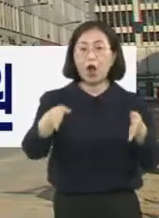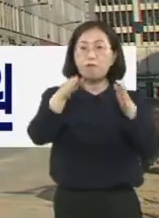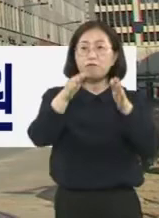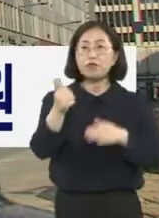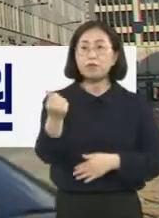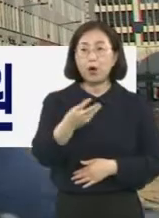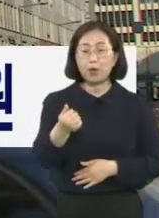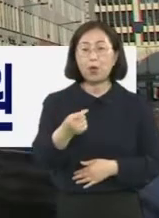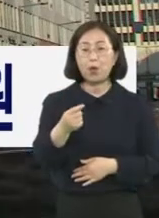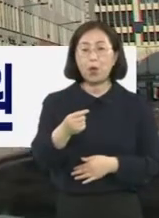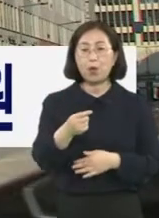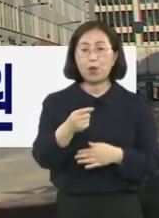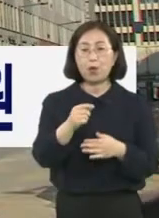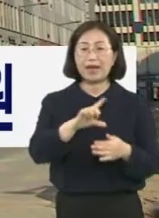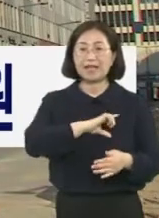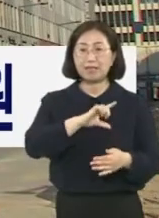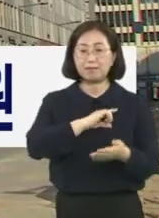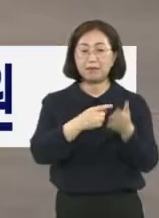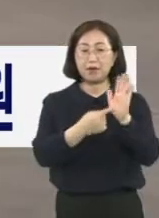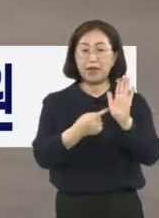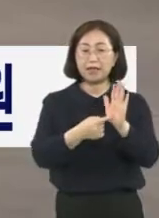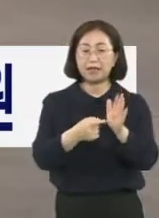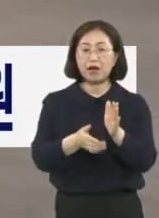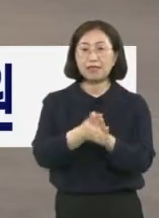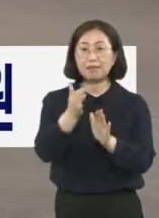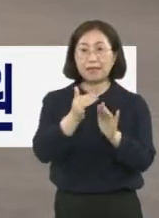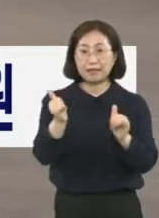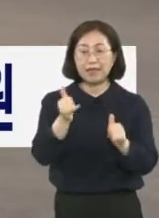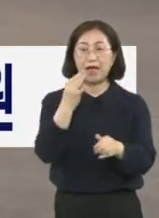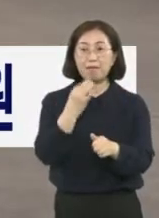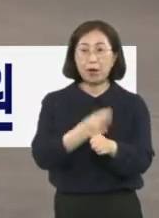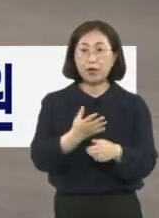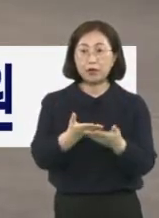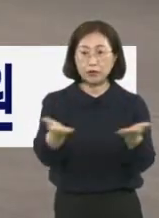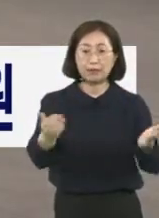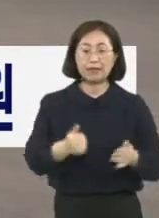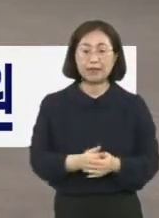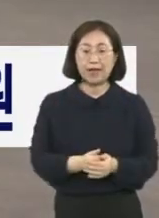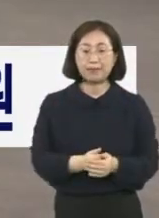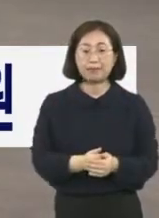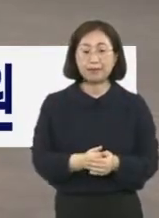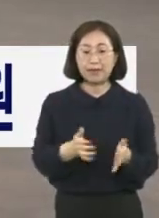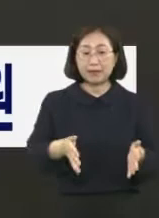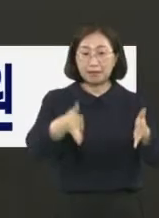표시해서 방문객과 주민들에게 편의를 제공합니다. 이번 사업은